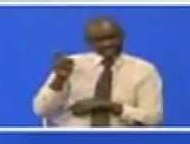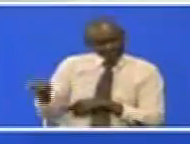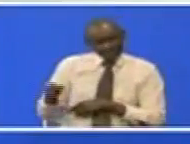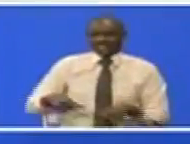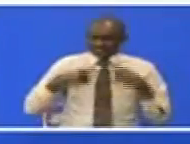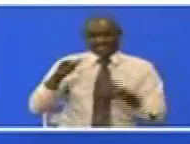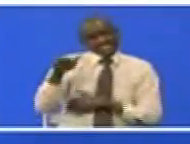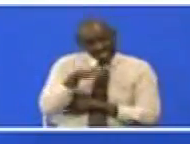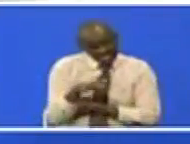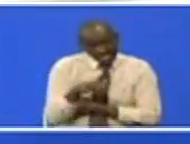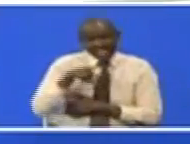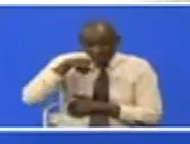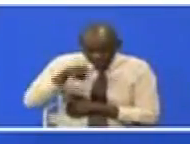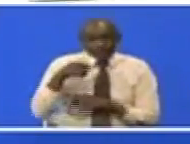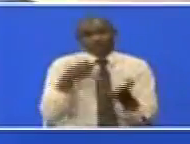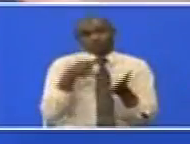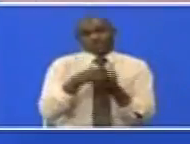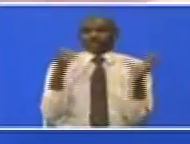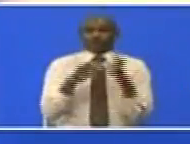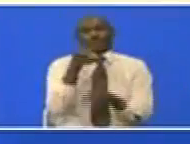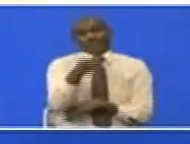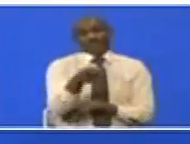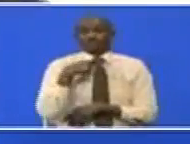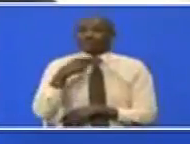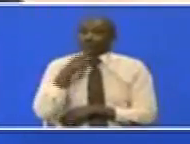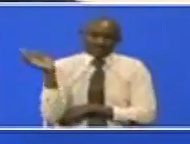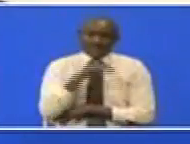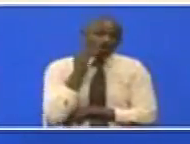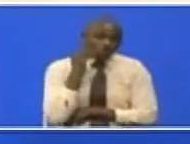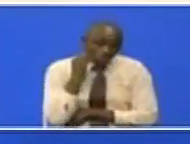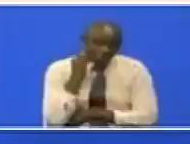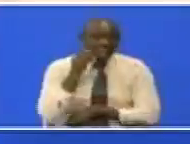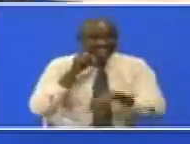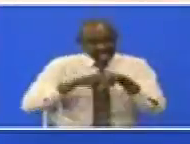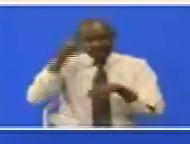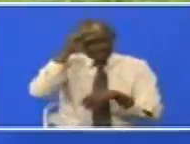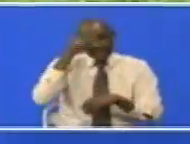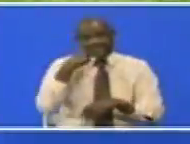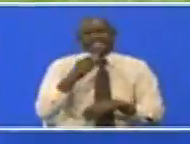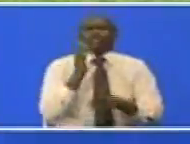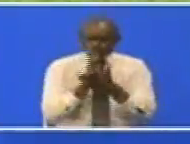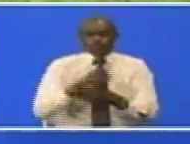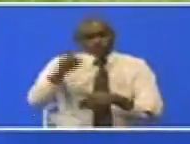eneo Hili wao ni miongoni mwa waliopewa mahema kuweza kurudi kwao baada ya serikali k